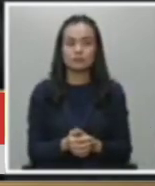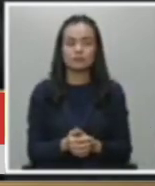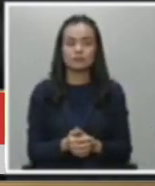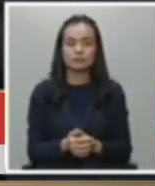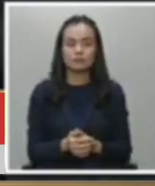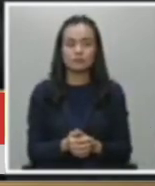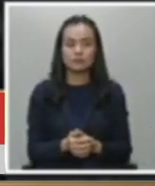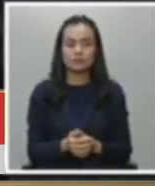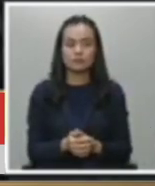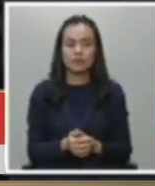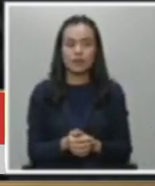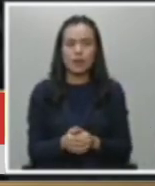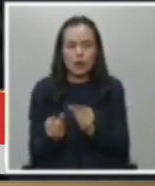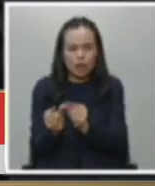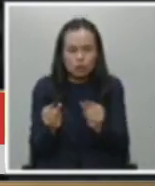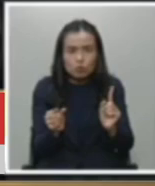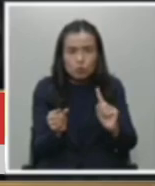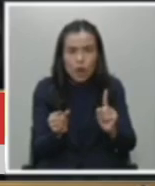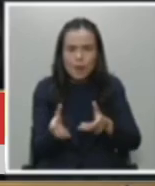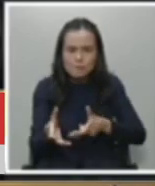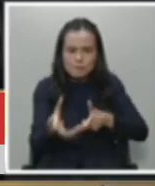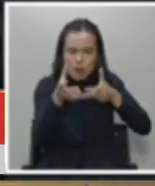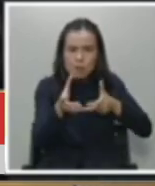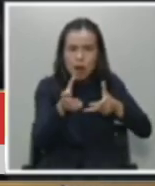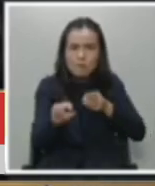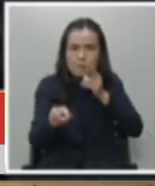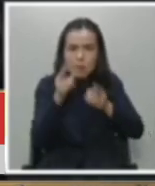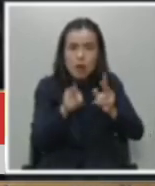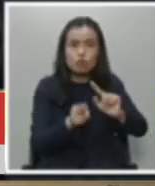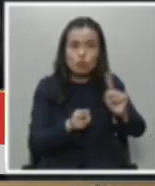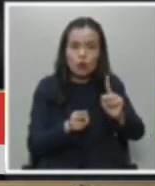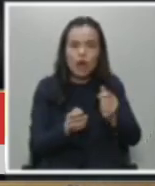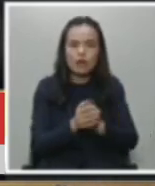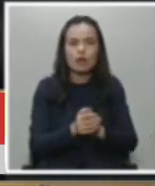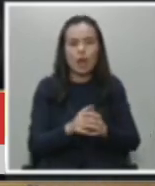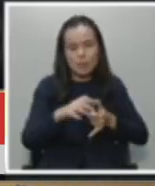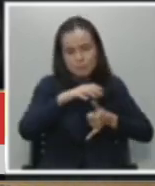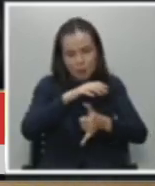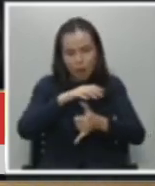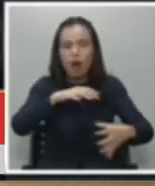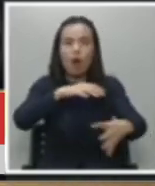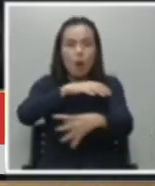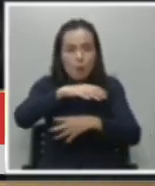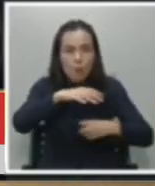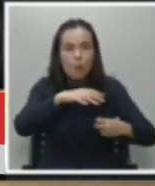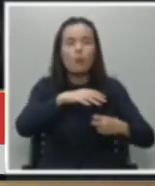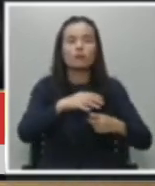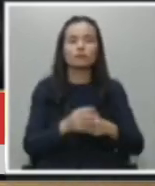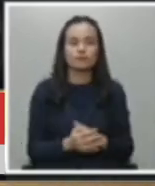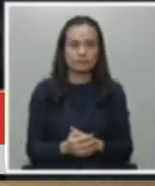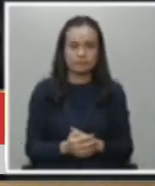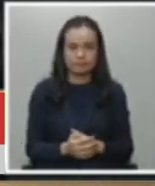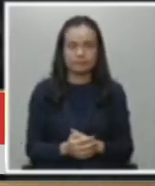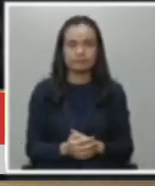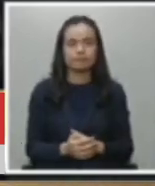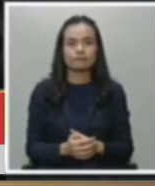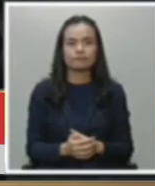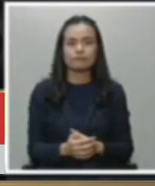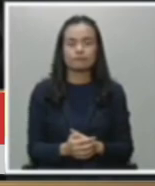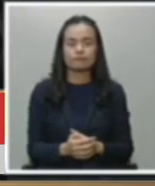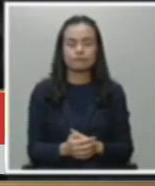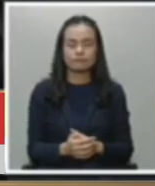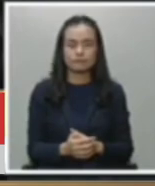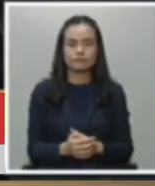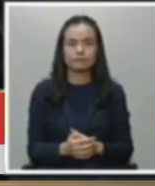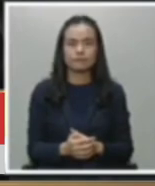ปืนเล็กยาวอยู่ตรงไหนกระสุนอยู่ตรงไหนนะเข้ามาแล้วก็เอาปืนเอากระสุนตรงนั้นไปก็จะทำให้